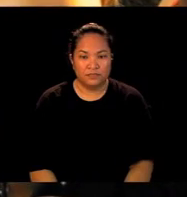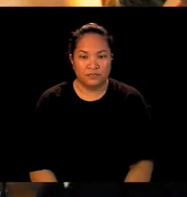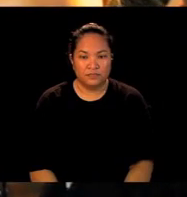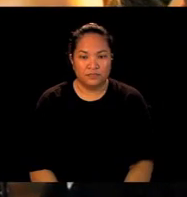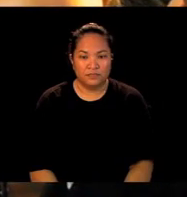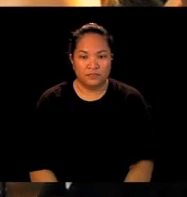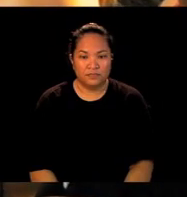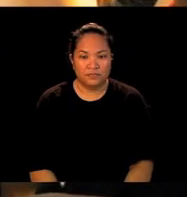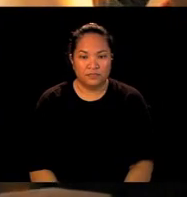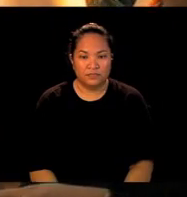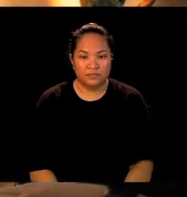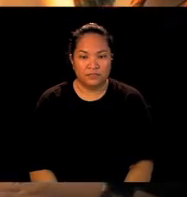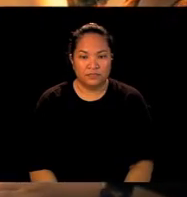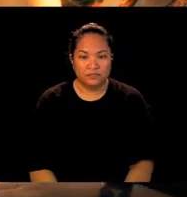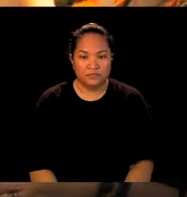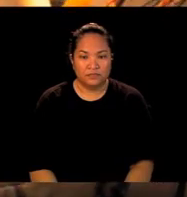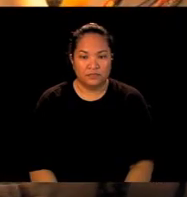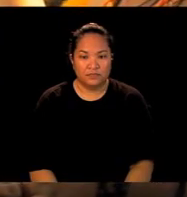inasun